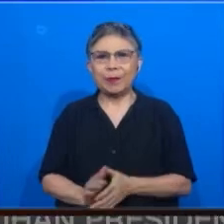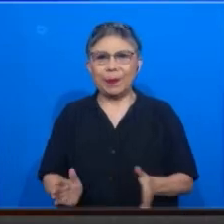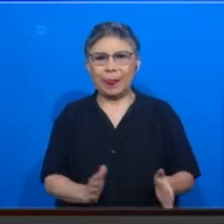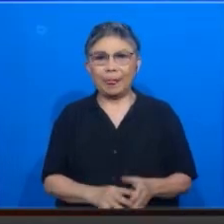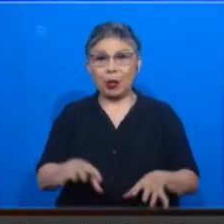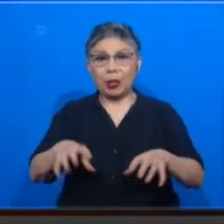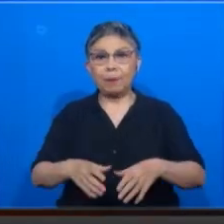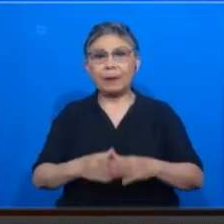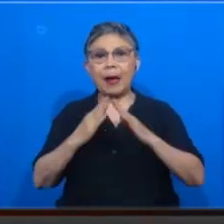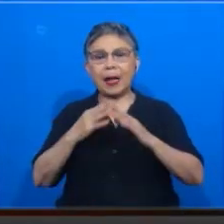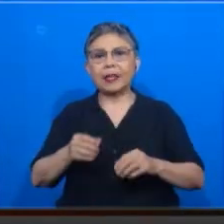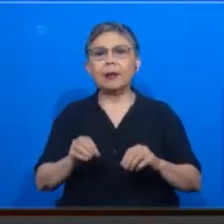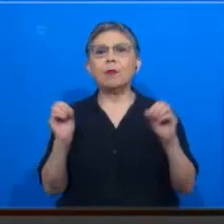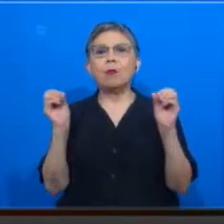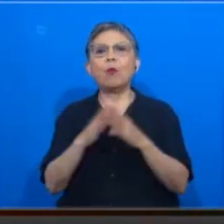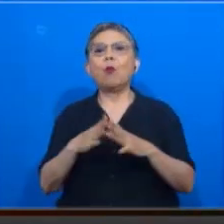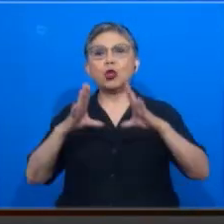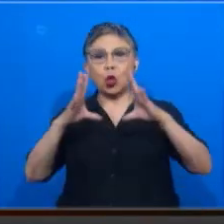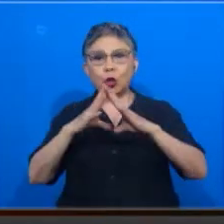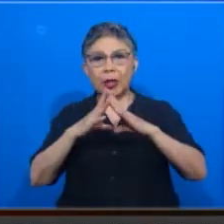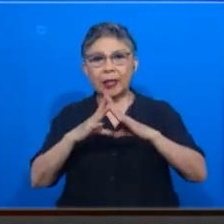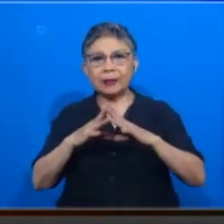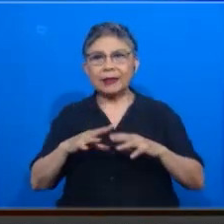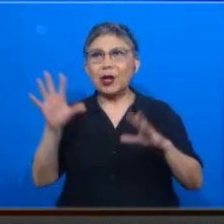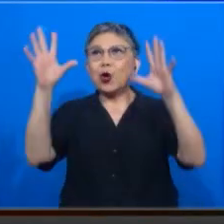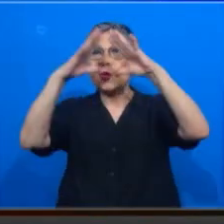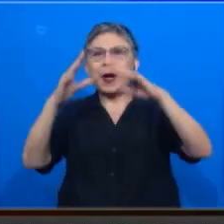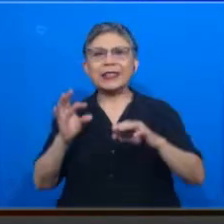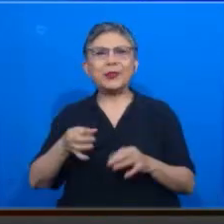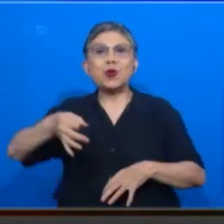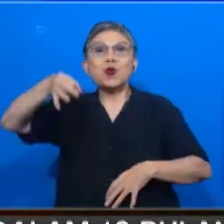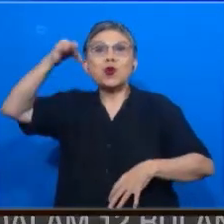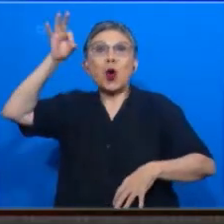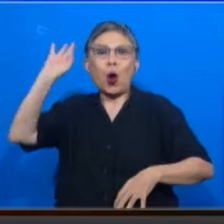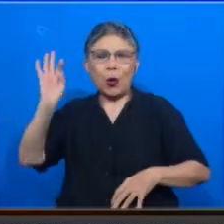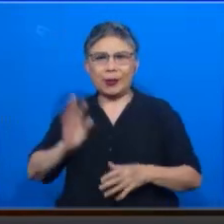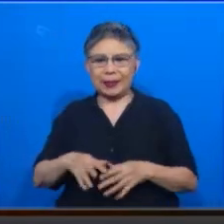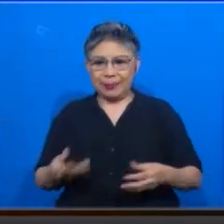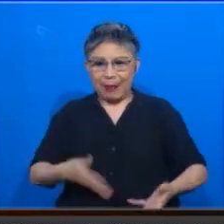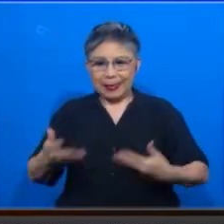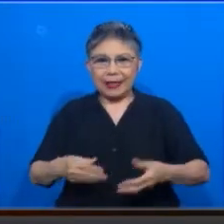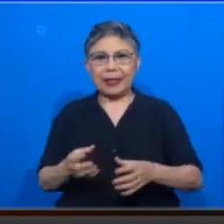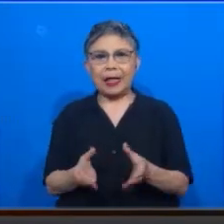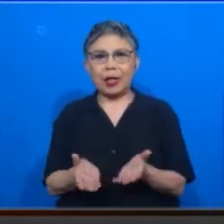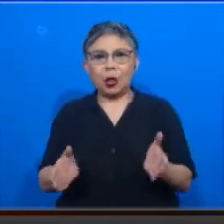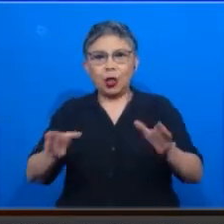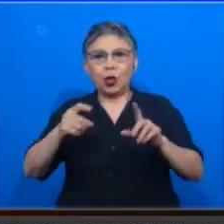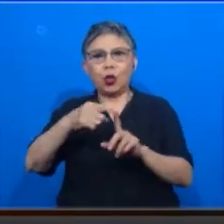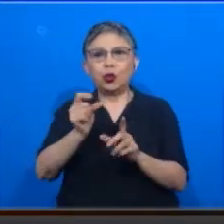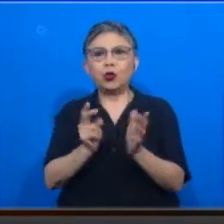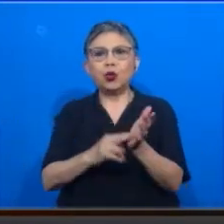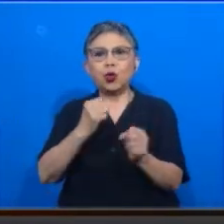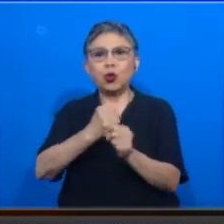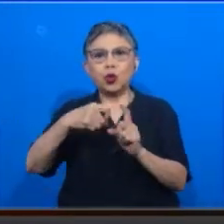Sebuah tempat makan di Mojokerto, Jawa Timur berkonsep joglo dan menawarkan aneka masakan di atas tungku tanah. Beragam makanan tradisional ini pun bisa